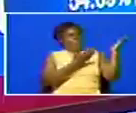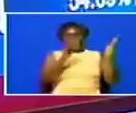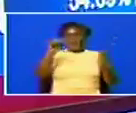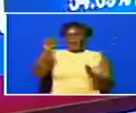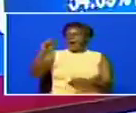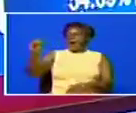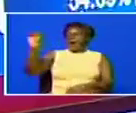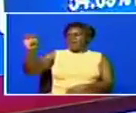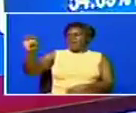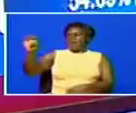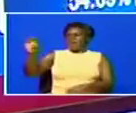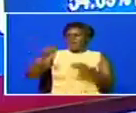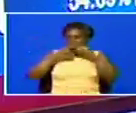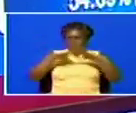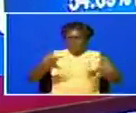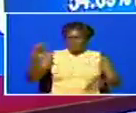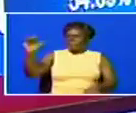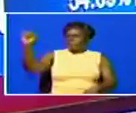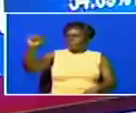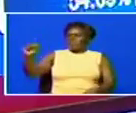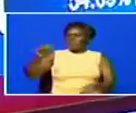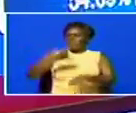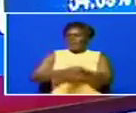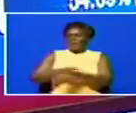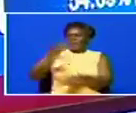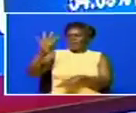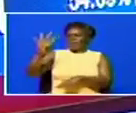waziri wa wizara ya ugatuzi wakati mmoja alipata